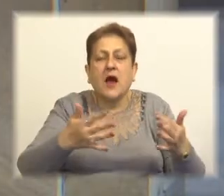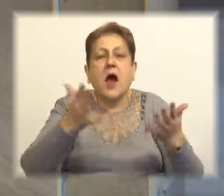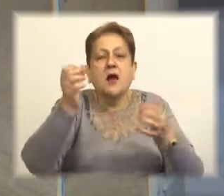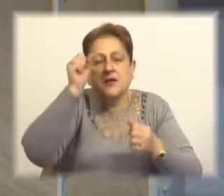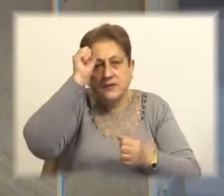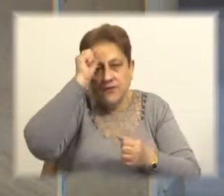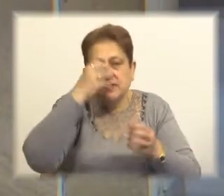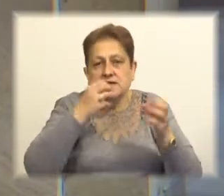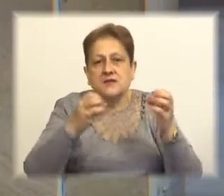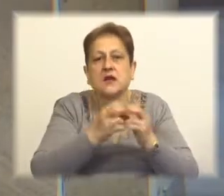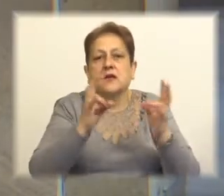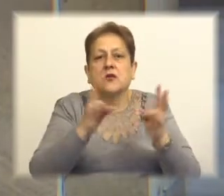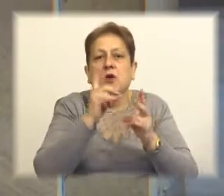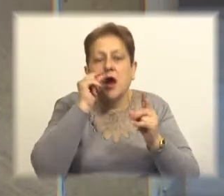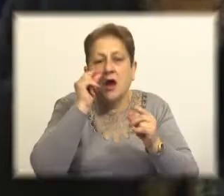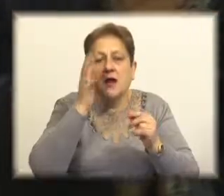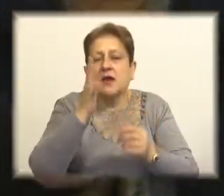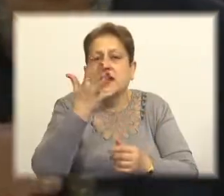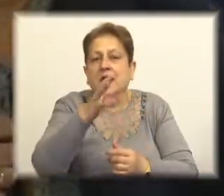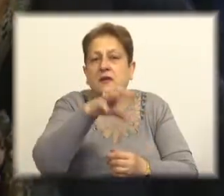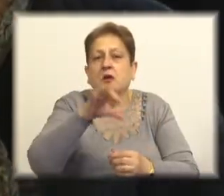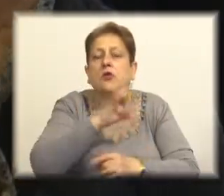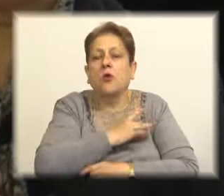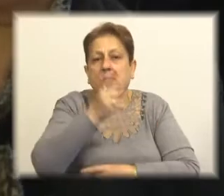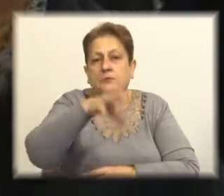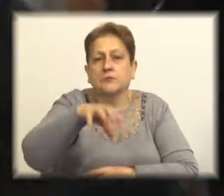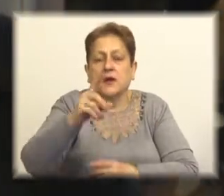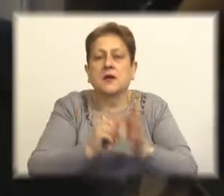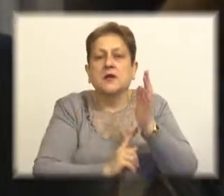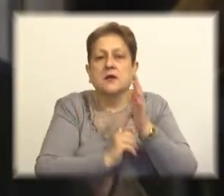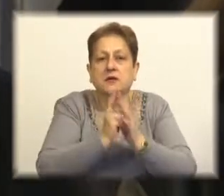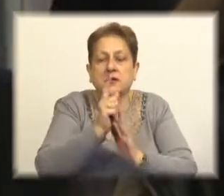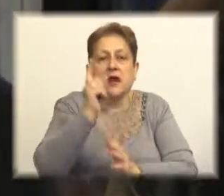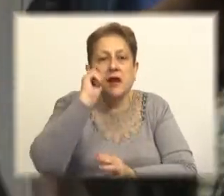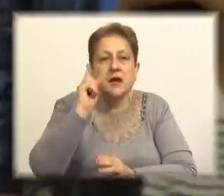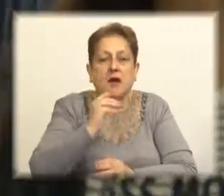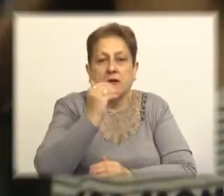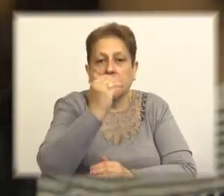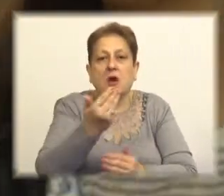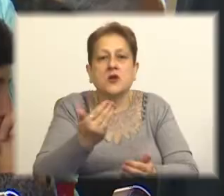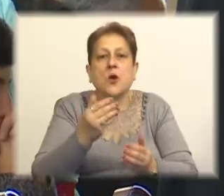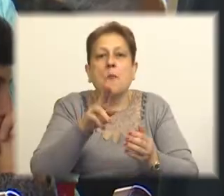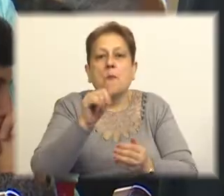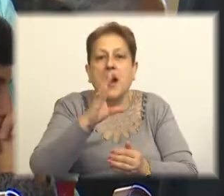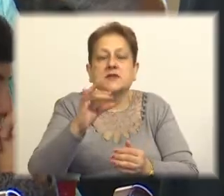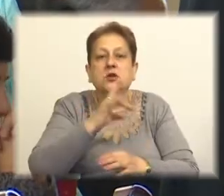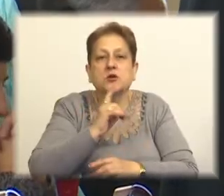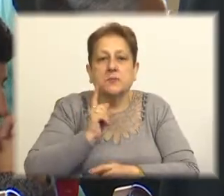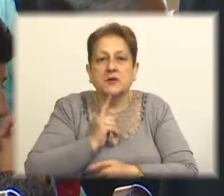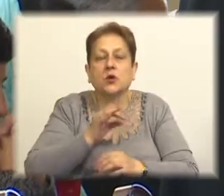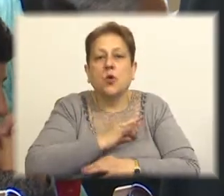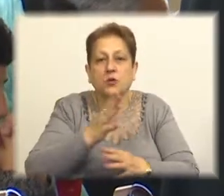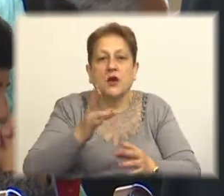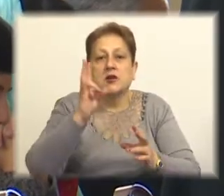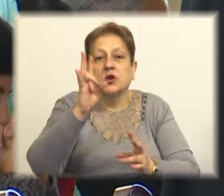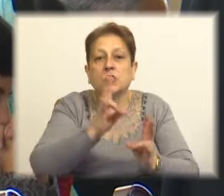առաստված։ Զատիկը հայարաքելական եկեղեցու 5 տաղավար տոներից մեկն է։ Սկիզբ է առնում հրեաների կողմից այսօր նշվող Պասեք տոնից, որի ժամանակ